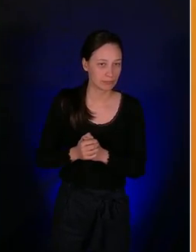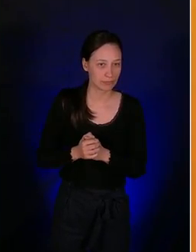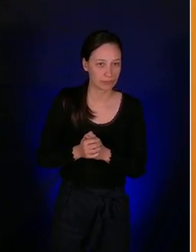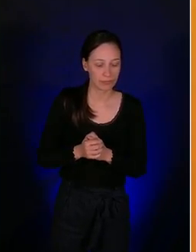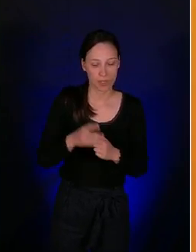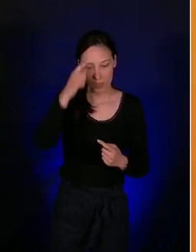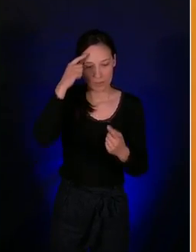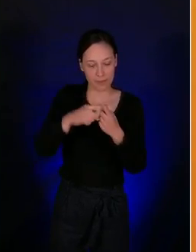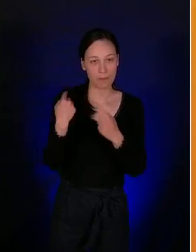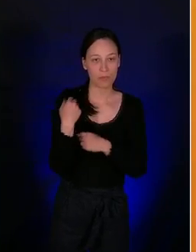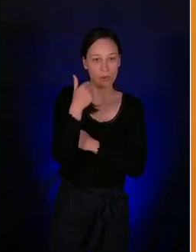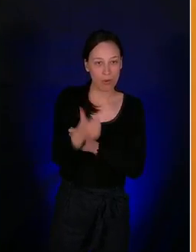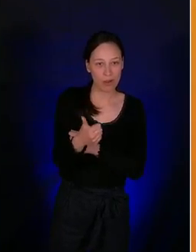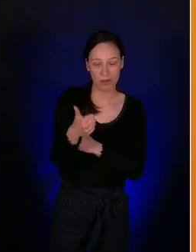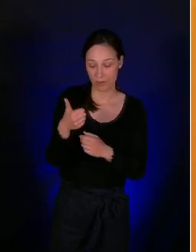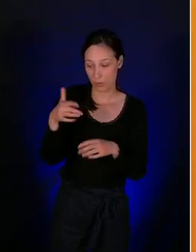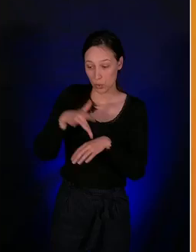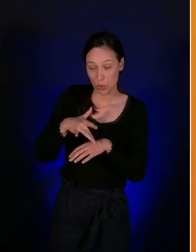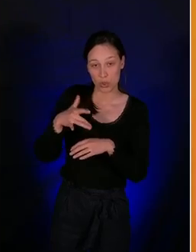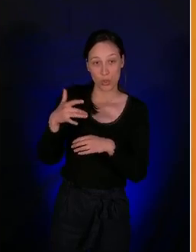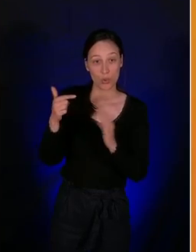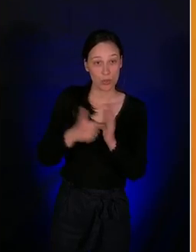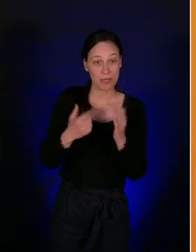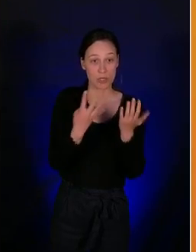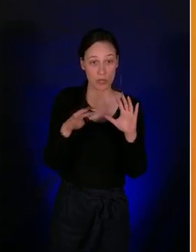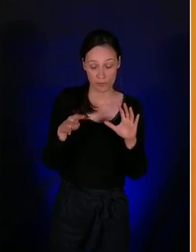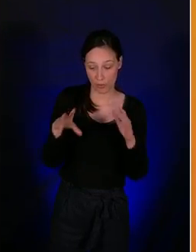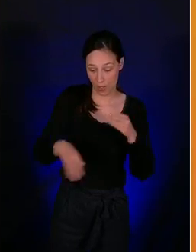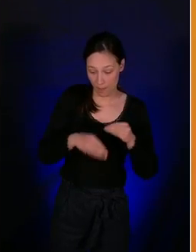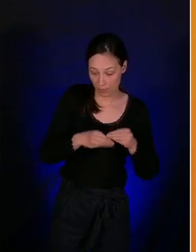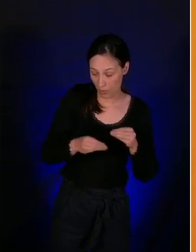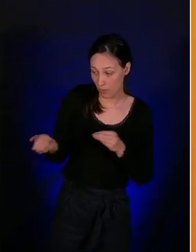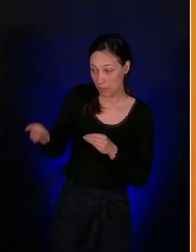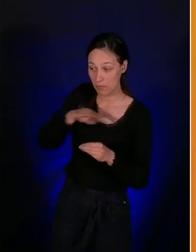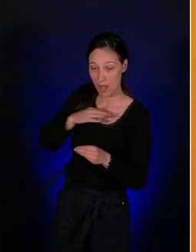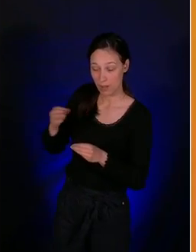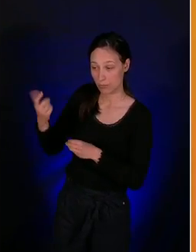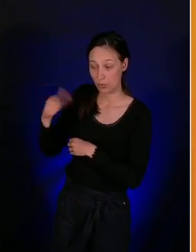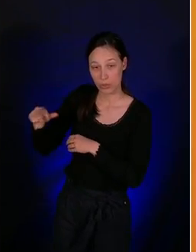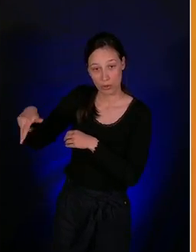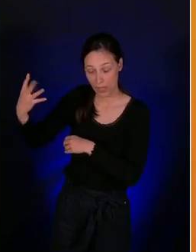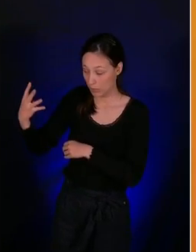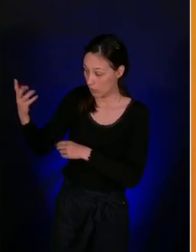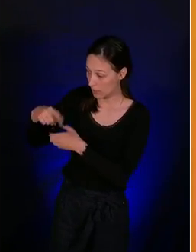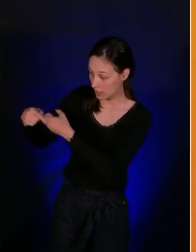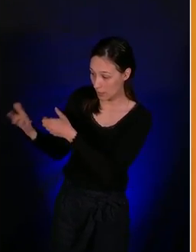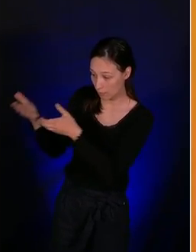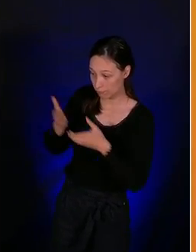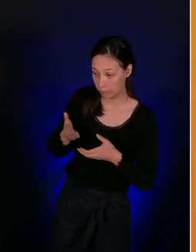de 2209 amendements déposés par 214 syndicats, 311 ont été acceptés en